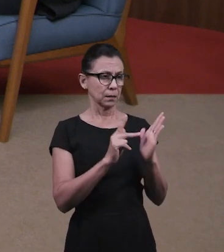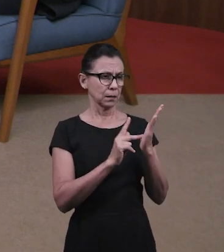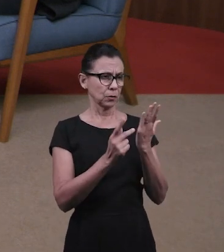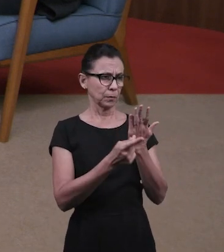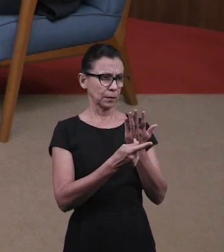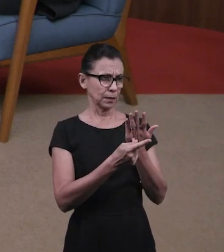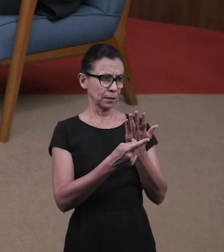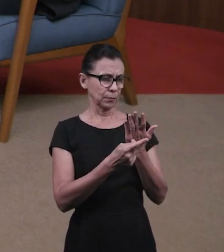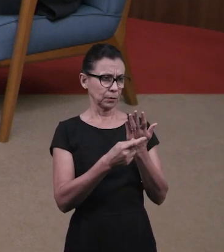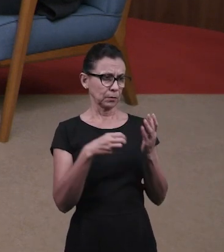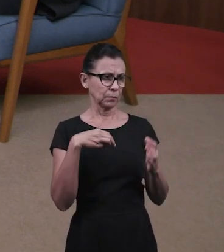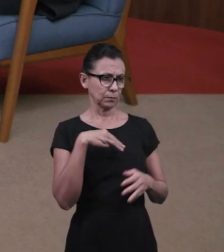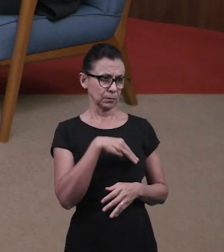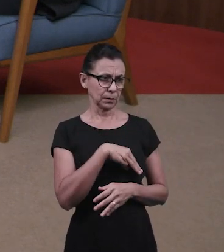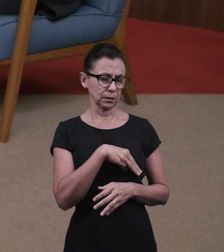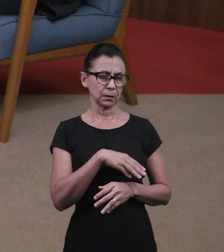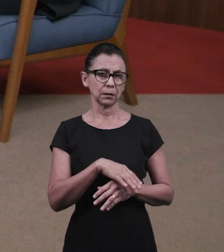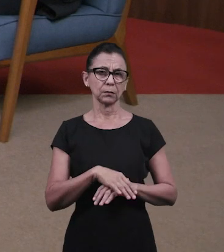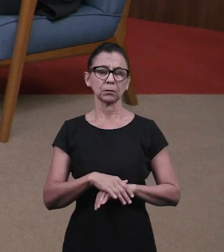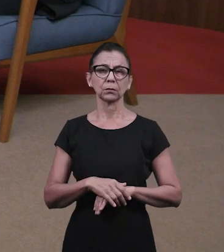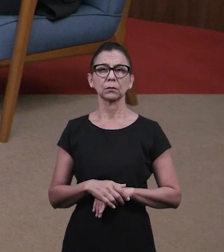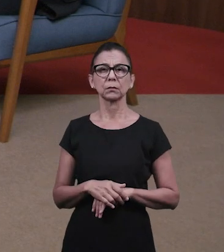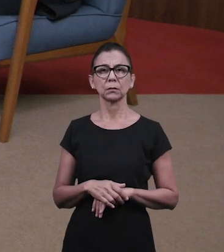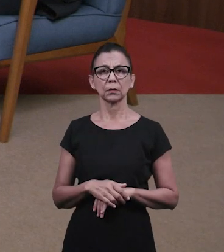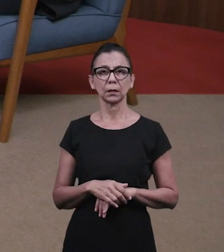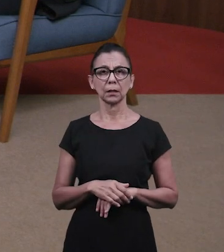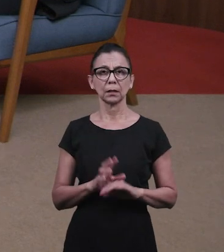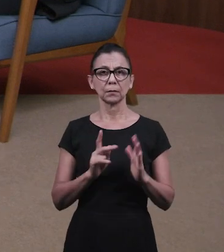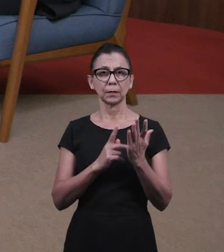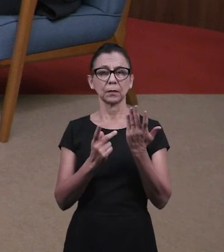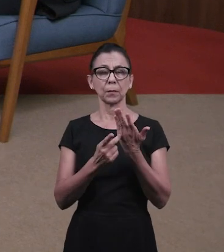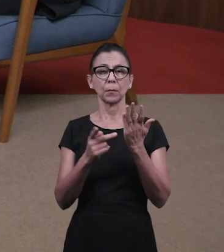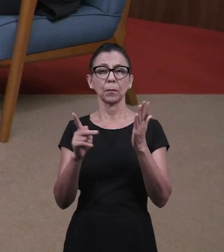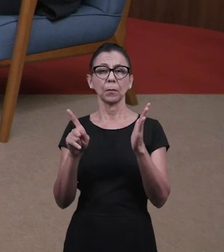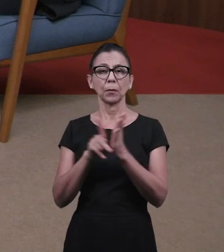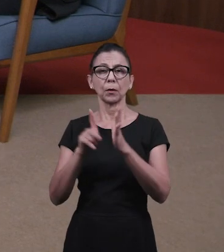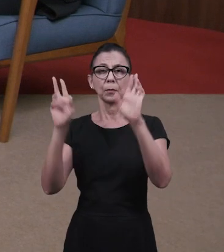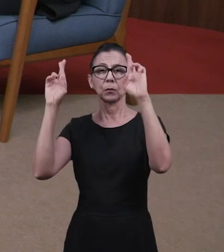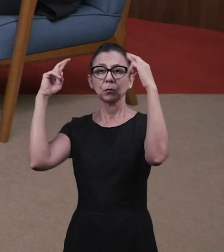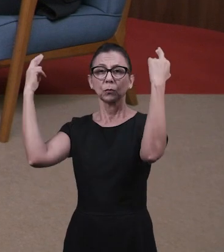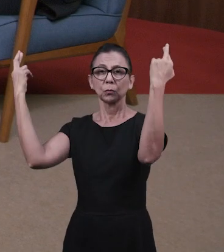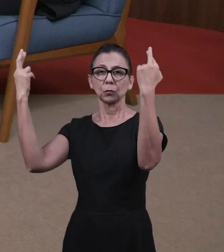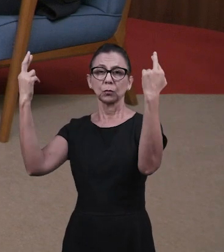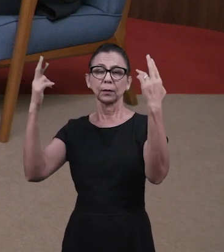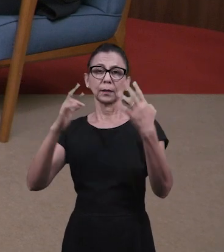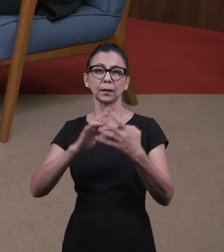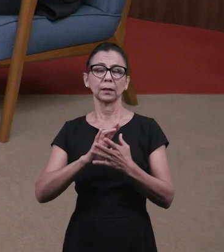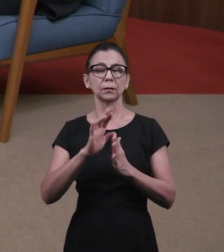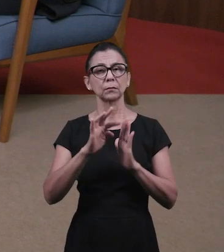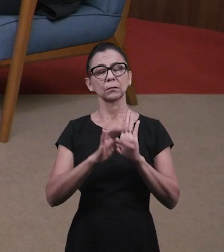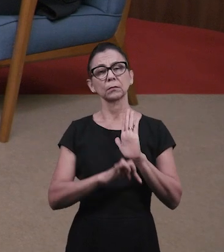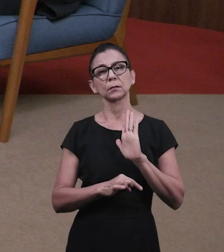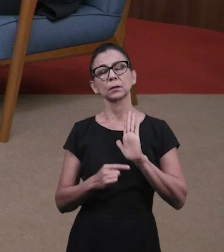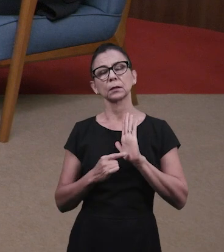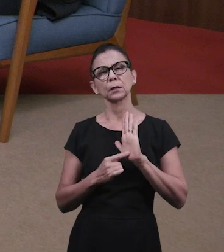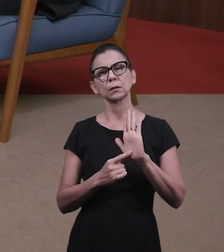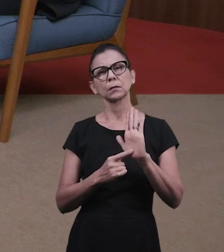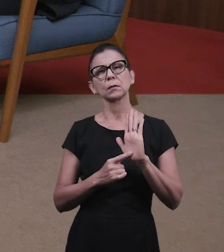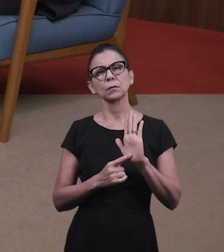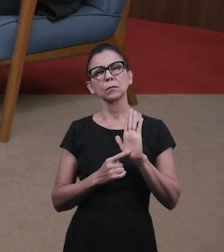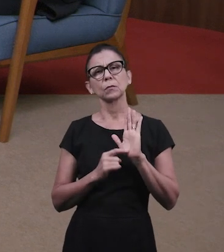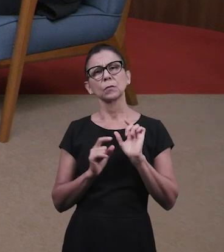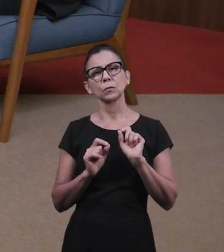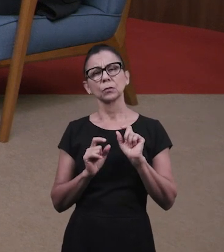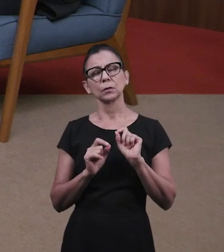chapitre 3 de l'Évangile de Matthieu sont connues comme les paraboles du royaume. Le texte que nous avons lu, il